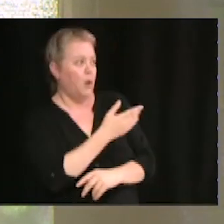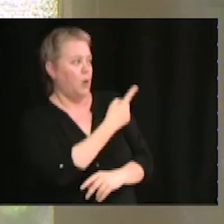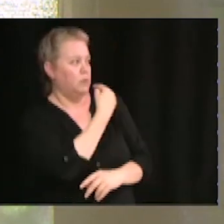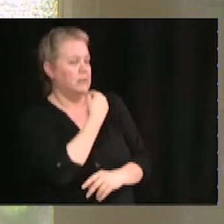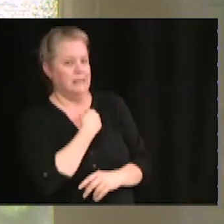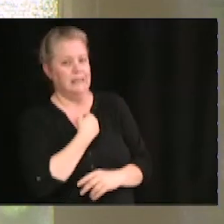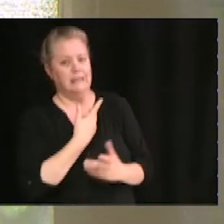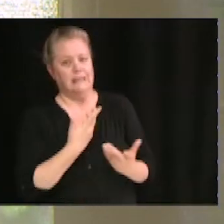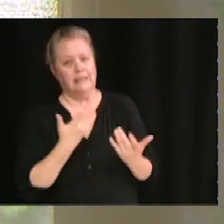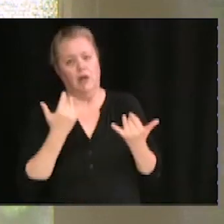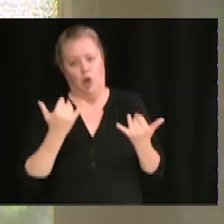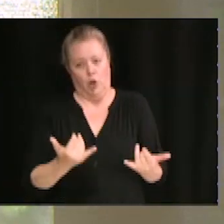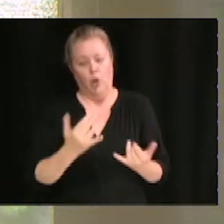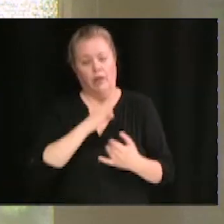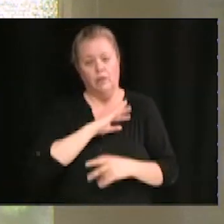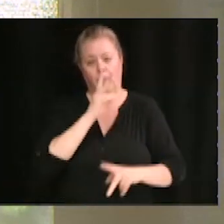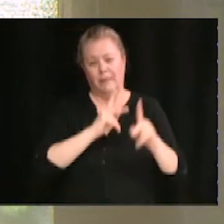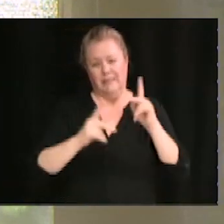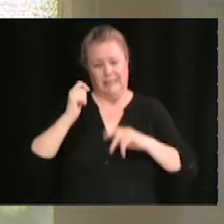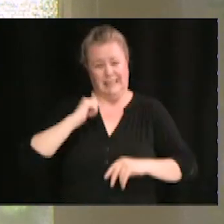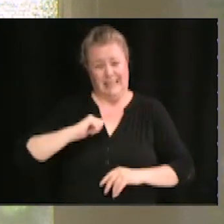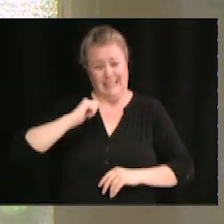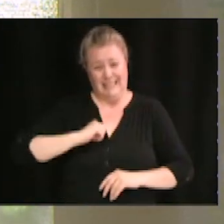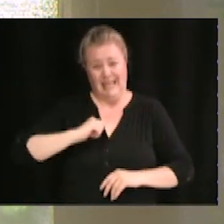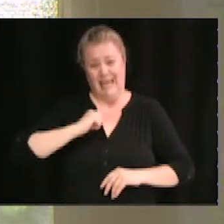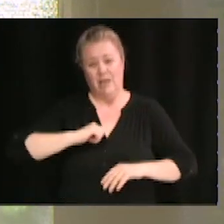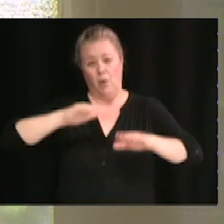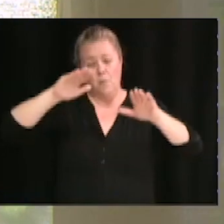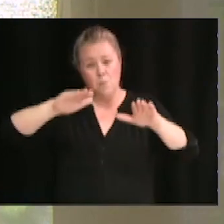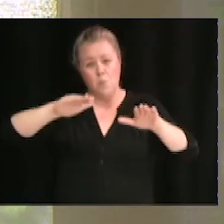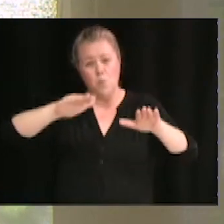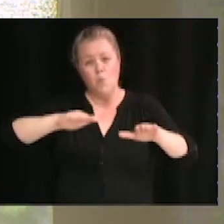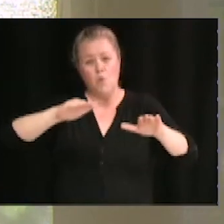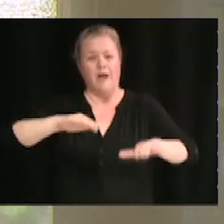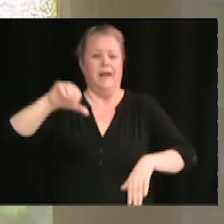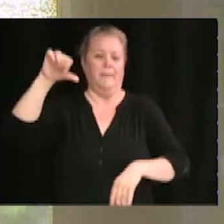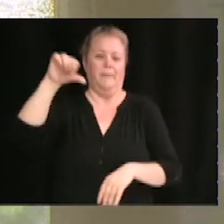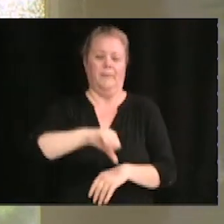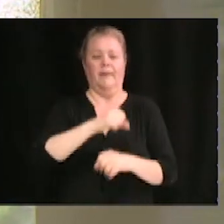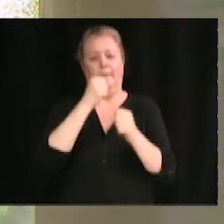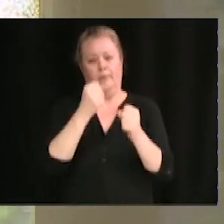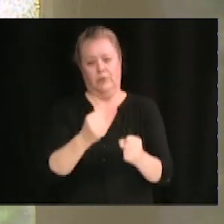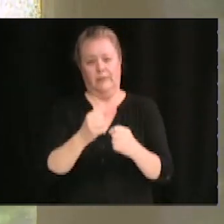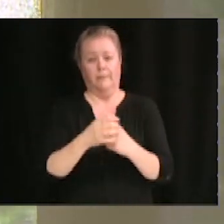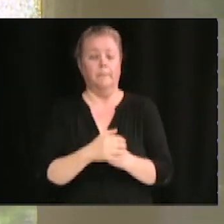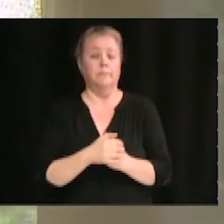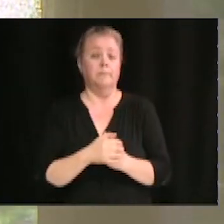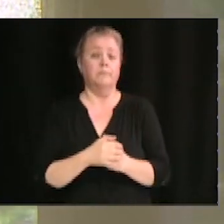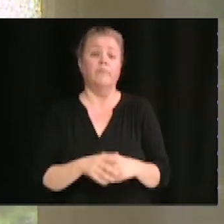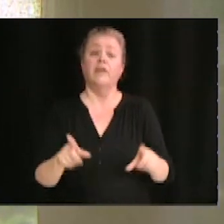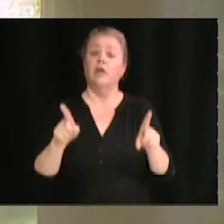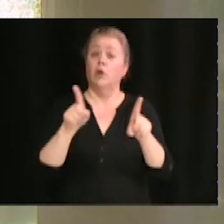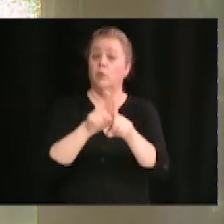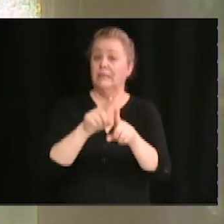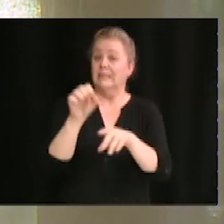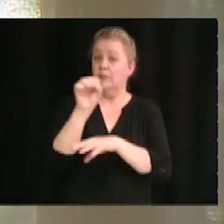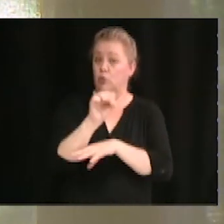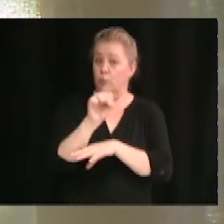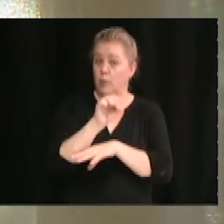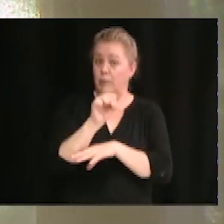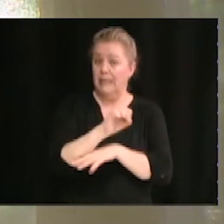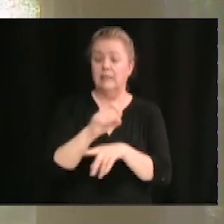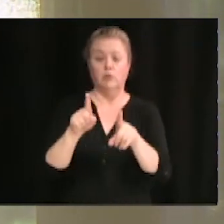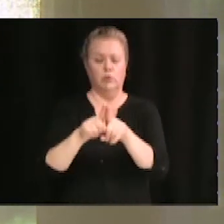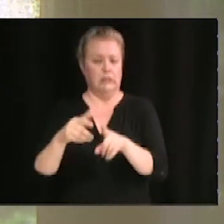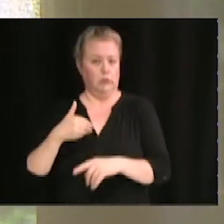'effectivement, il y a des gens qui travaillent à essayer d'atténuer ces impacts-là. Puis, les automobilistes et les utilisateurs eux